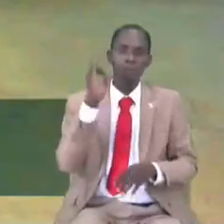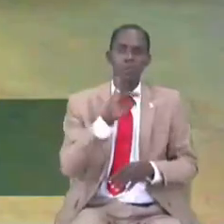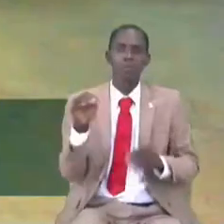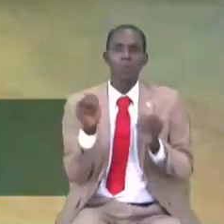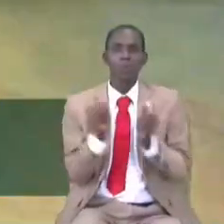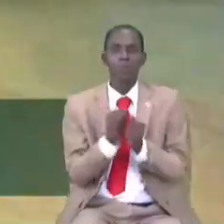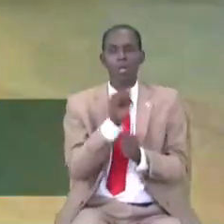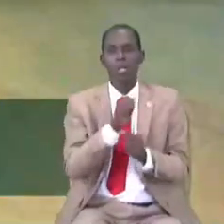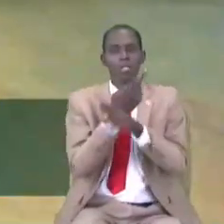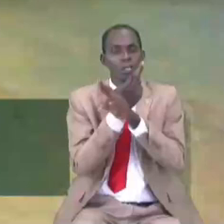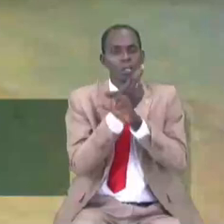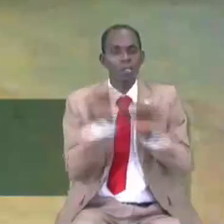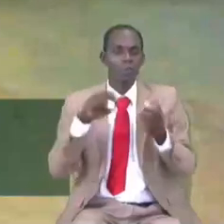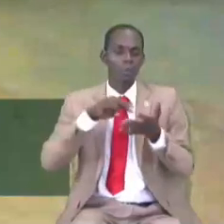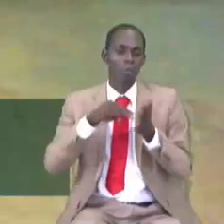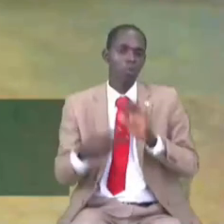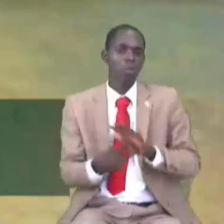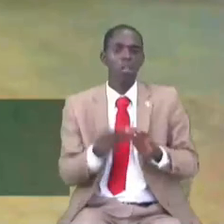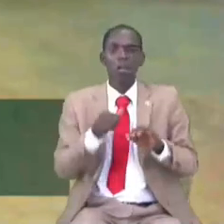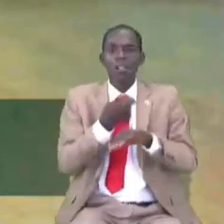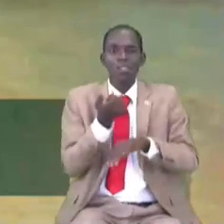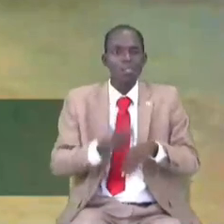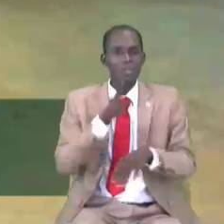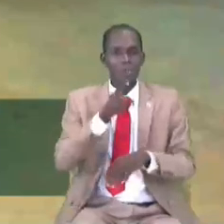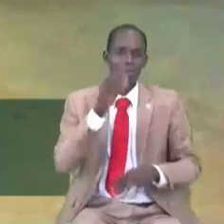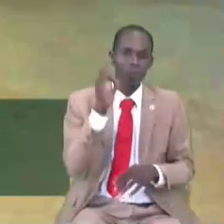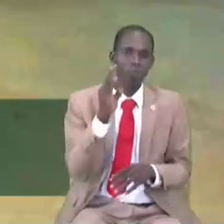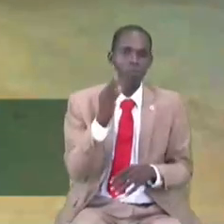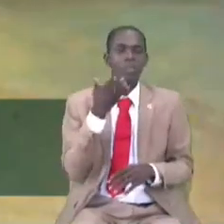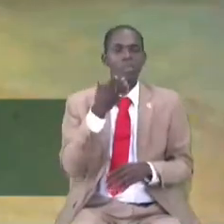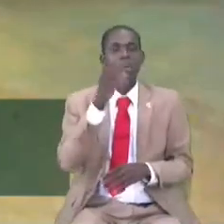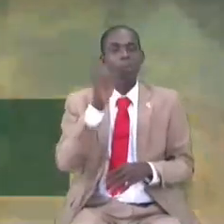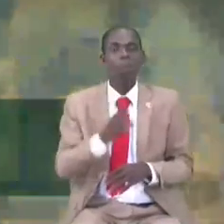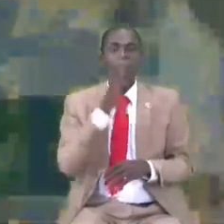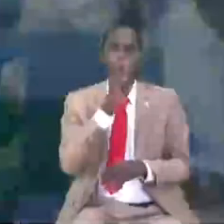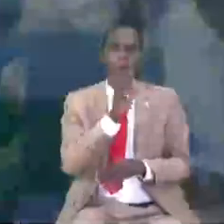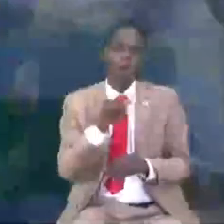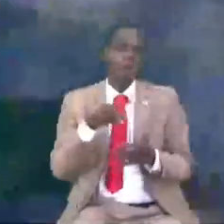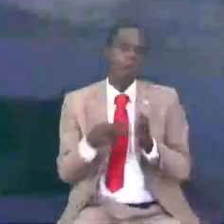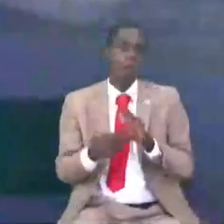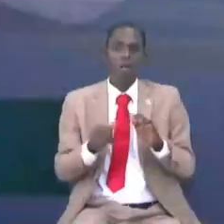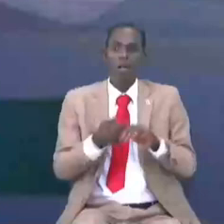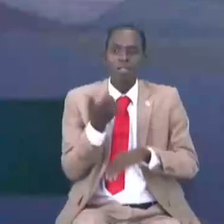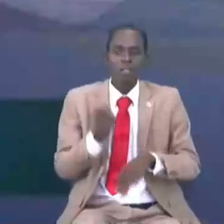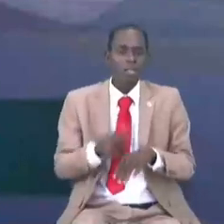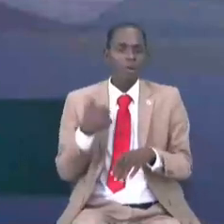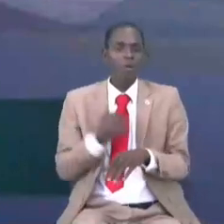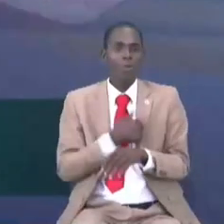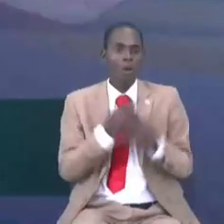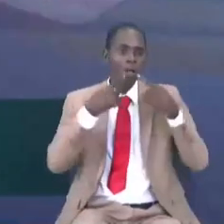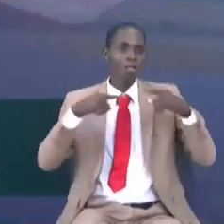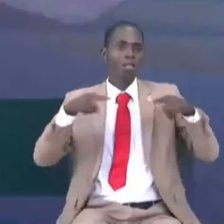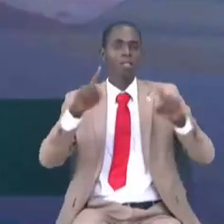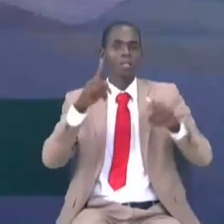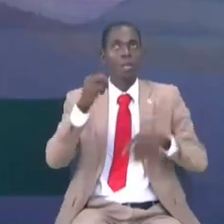Chaque fois que nous prêchons, il doit avoir un objectif. Chaque fois que nous déclarons la pensée de Dieu, nous ne venons pas seulement au